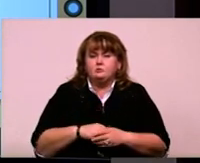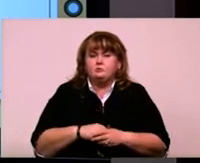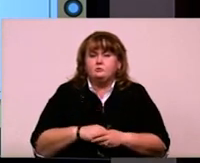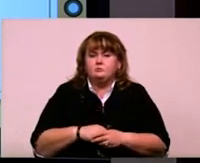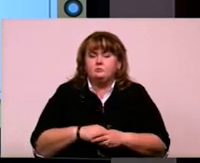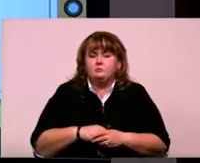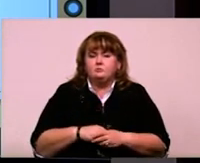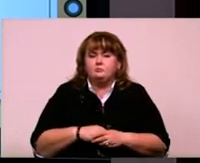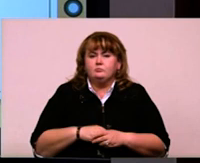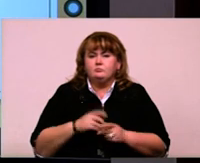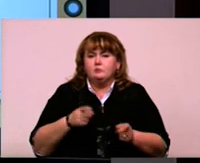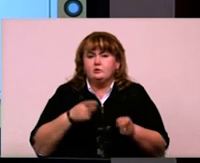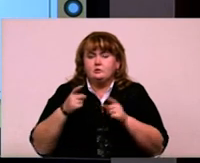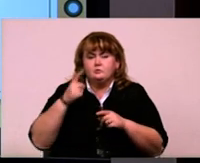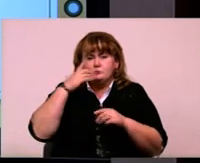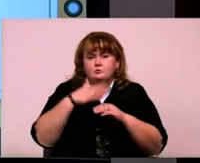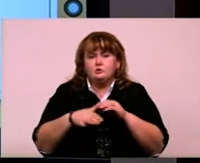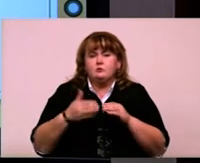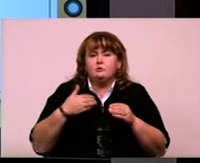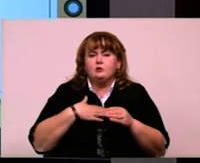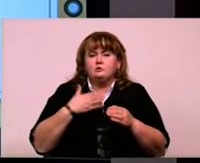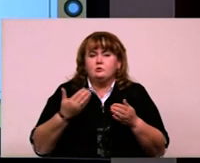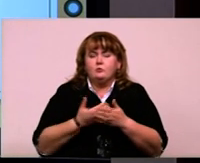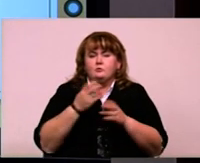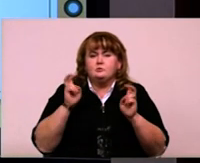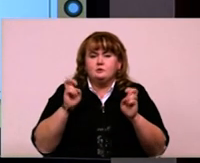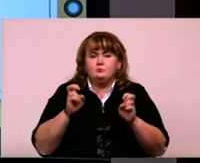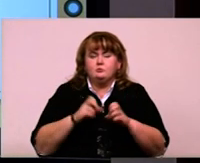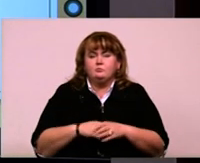А теперь перейдем к изучению нашей темы.